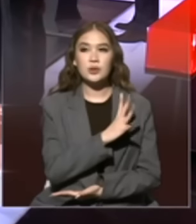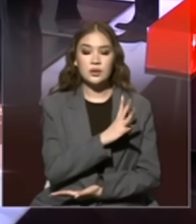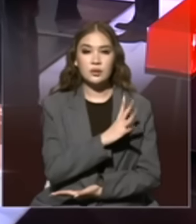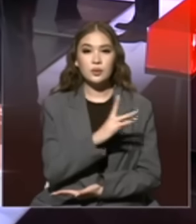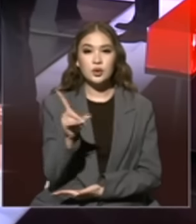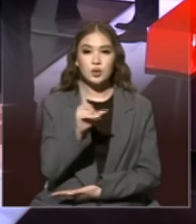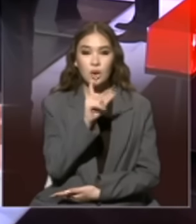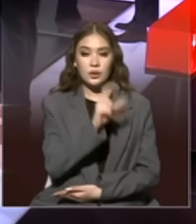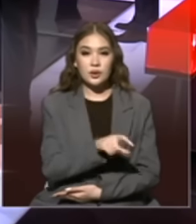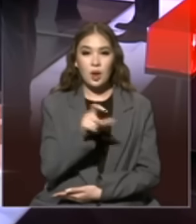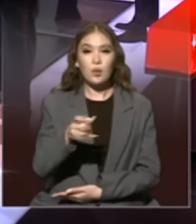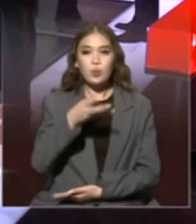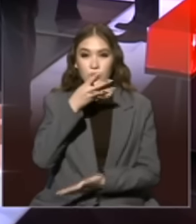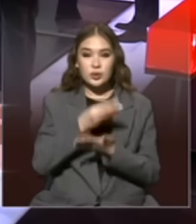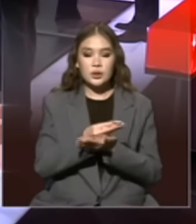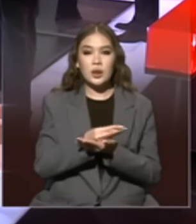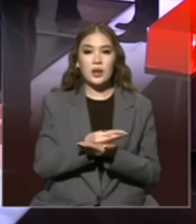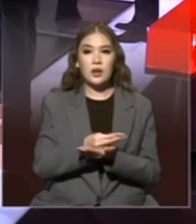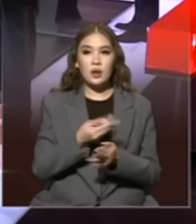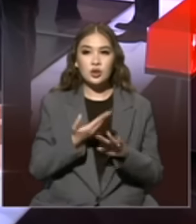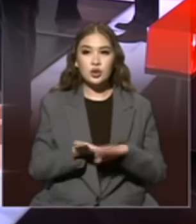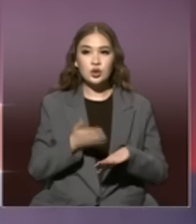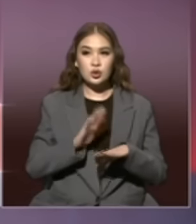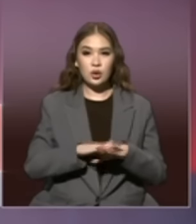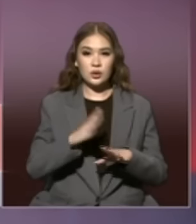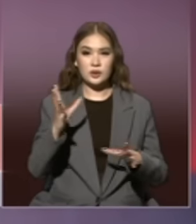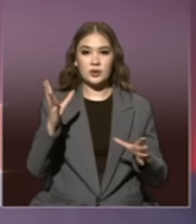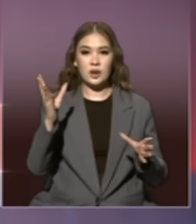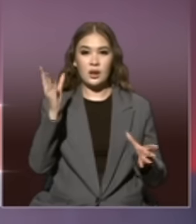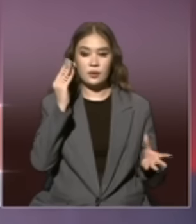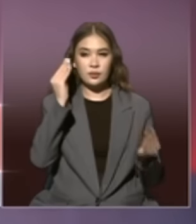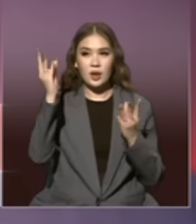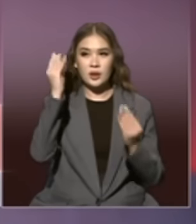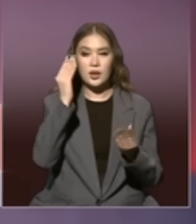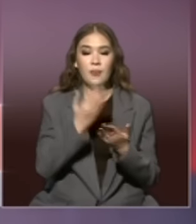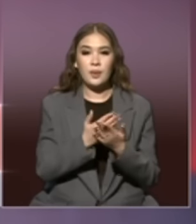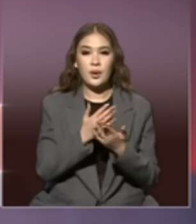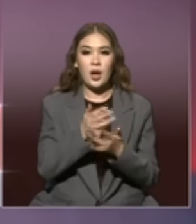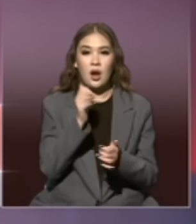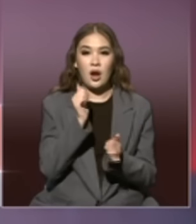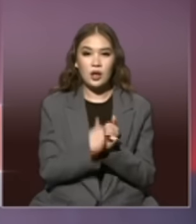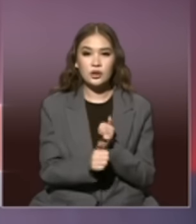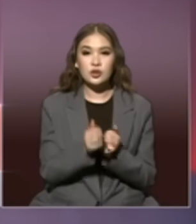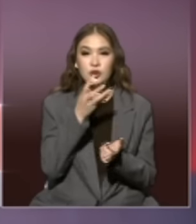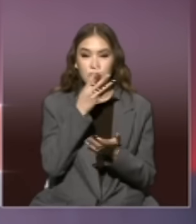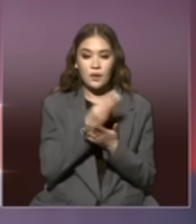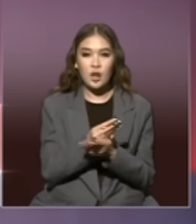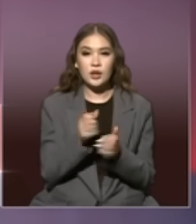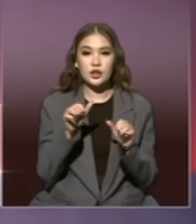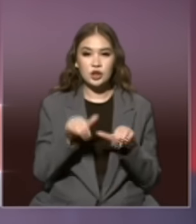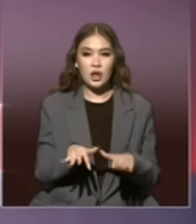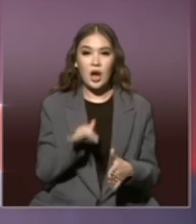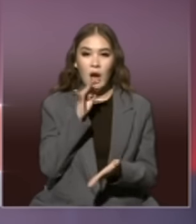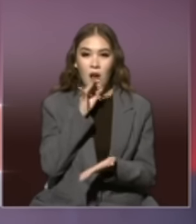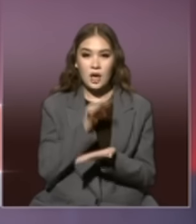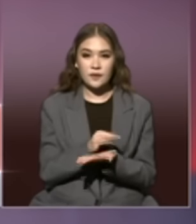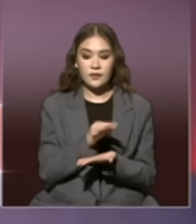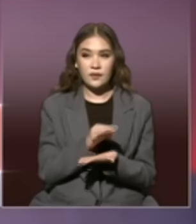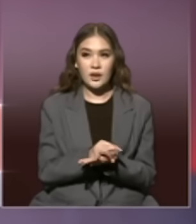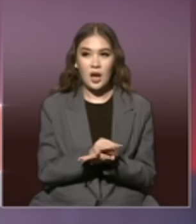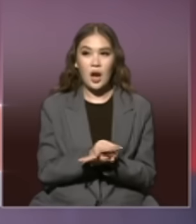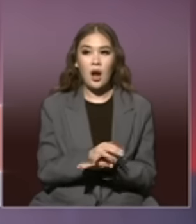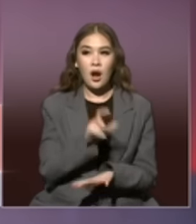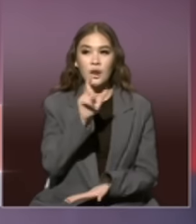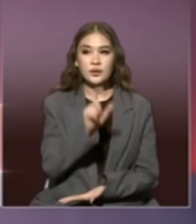алқабилер өзіне алған ауыртпашылықты көтеріп жатыр да. Енді әрбір алқаби өз шешімі үшін жауапты. Бұл жерде алқабилерге